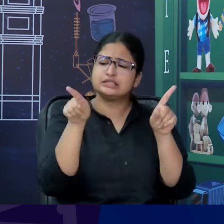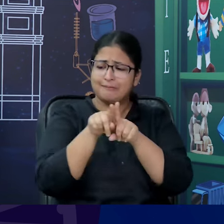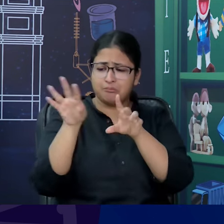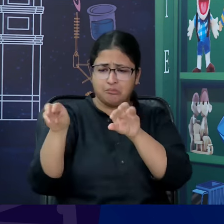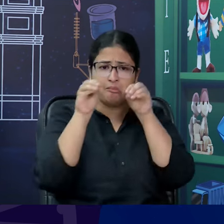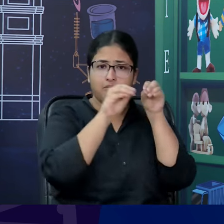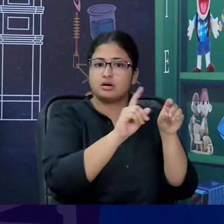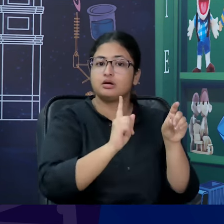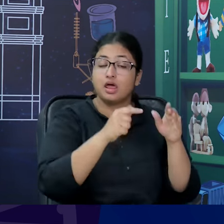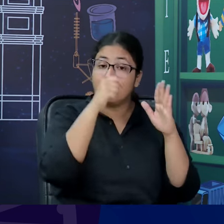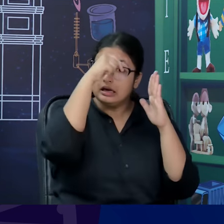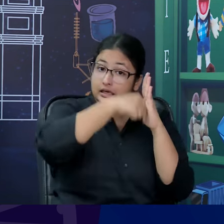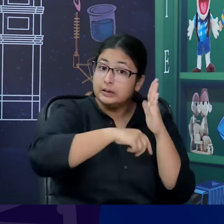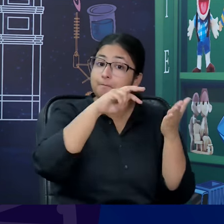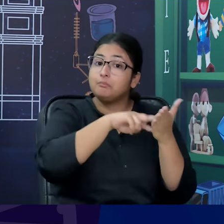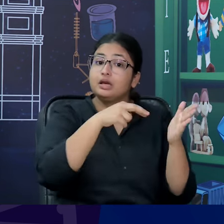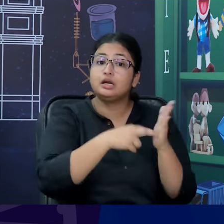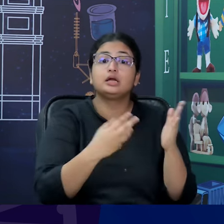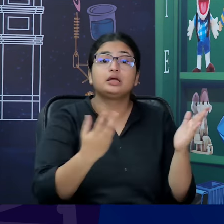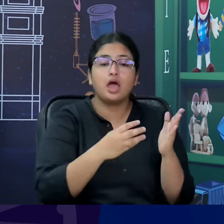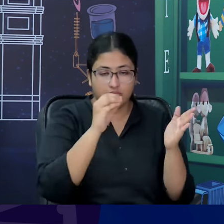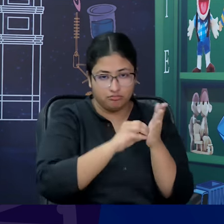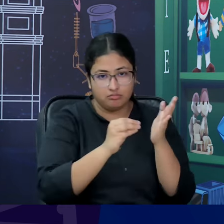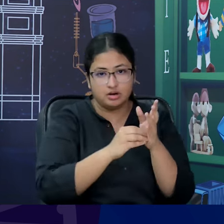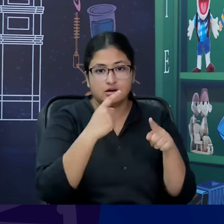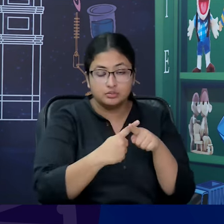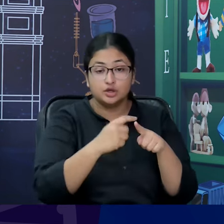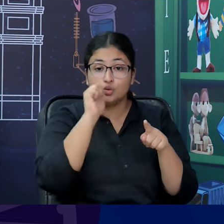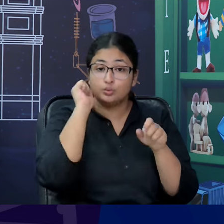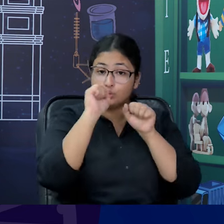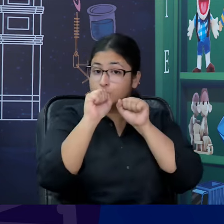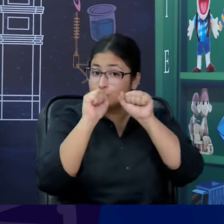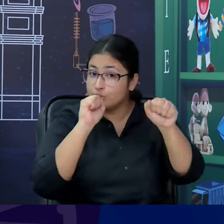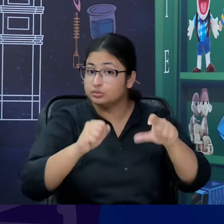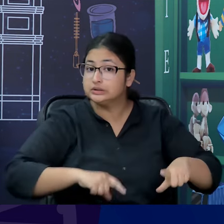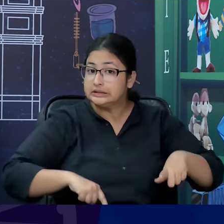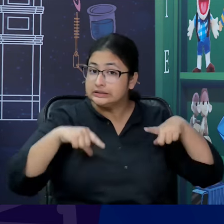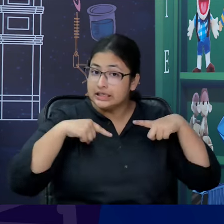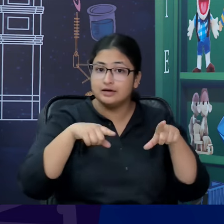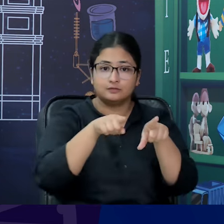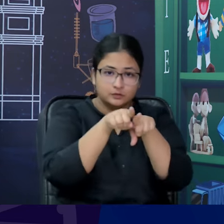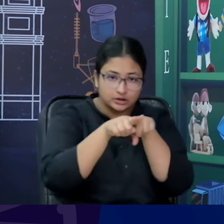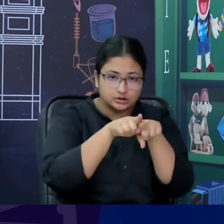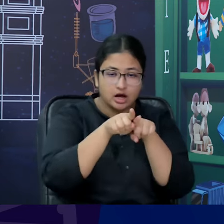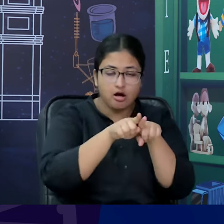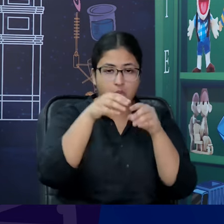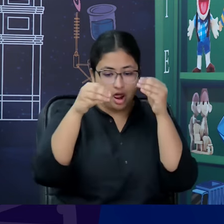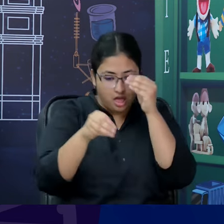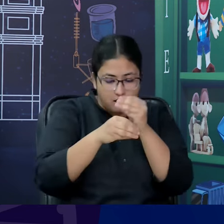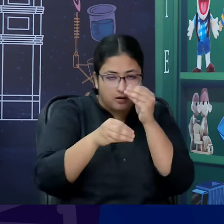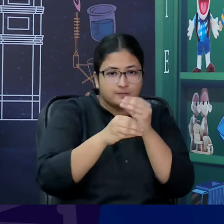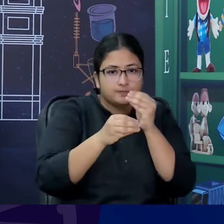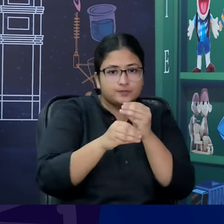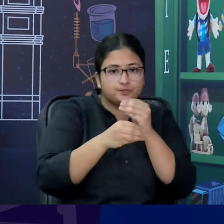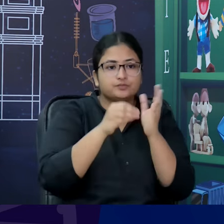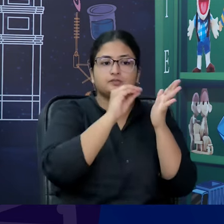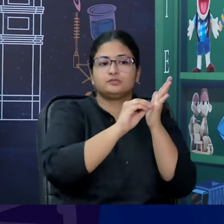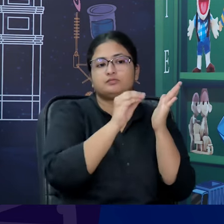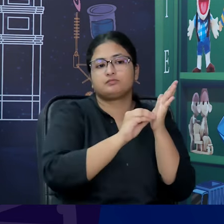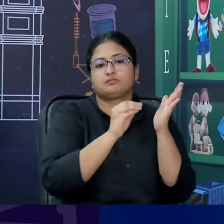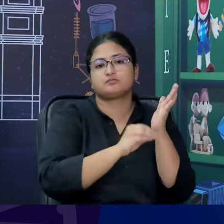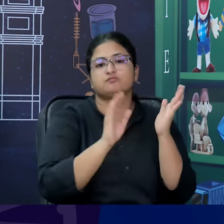उदाहरण लेते हुए उन्हें कविता की पंक्तियों से जोड़ते हुए व्याख्या के अंदर उसको लिखें बंधन में ना